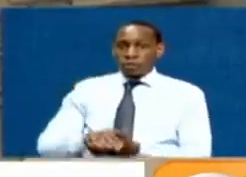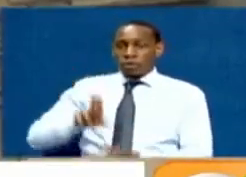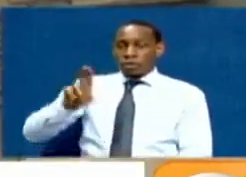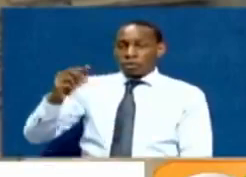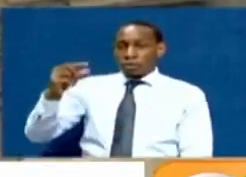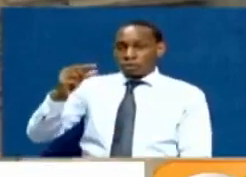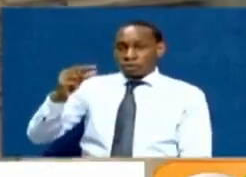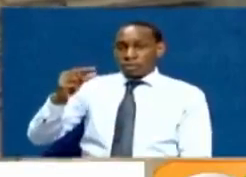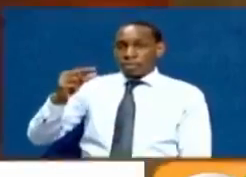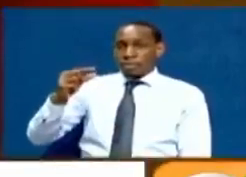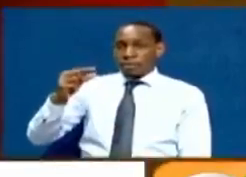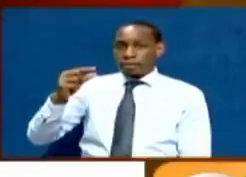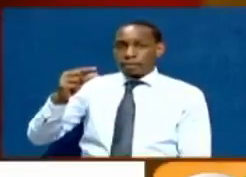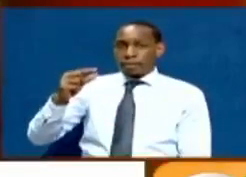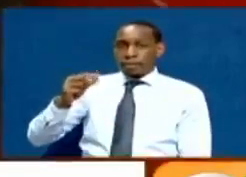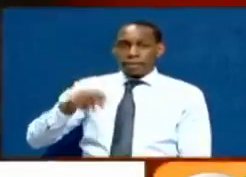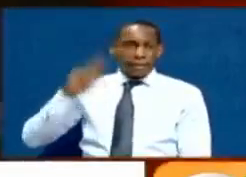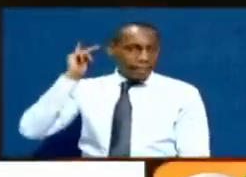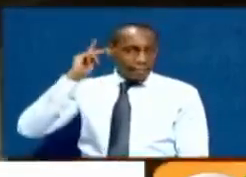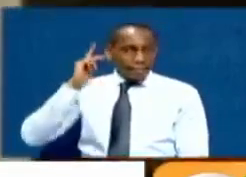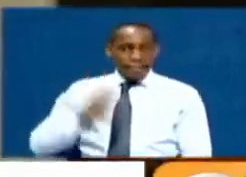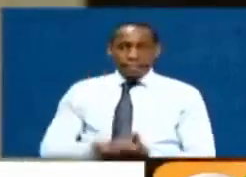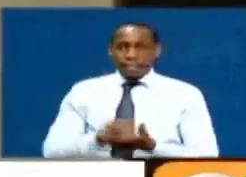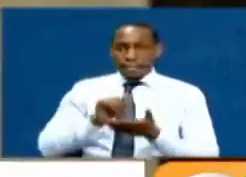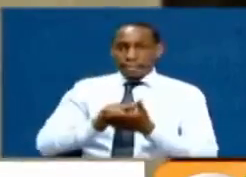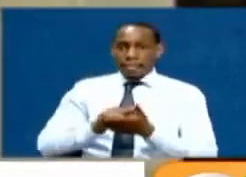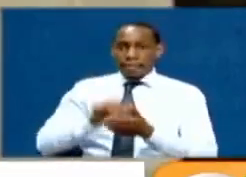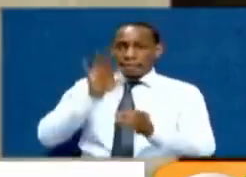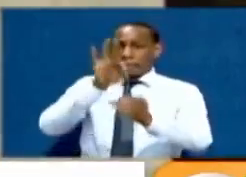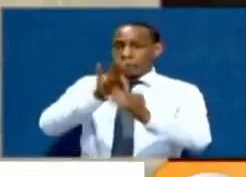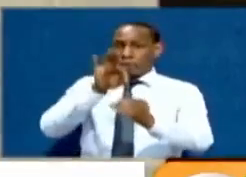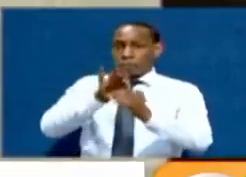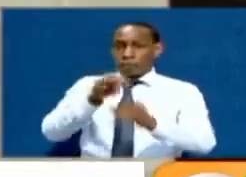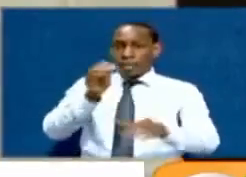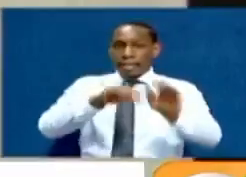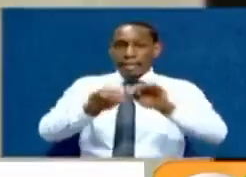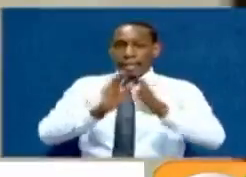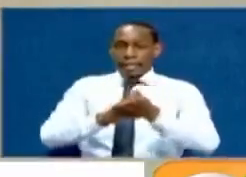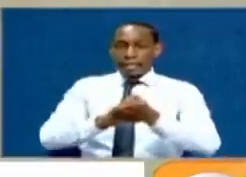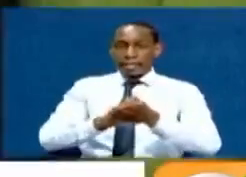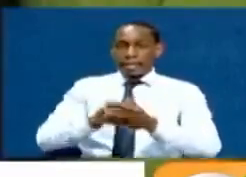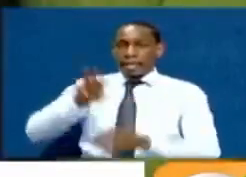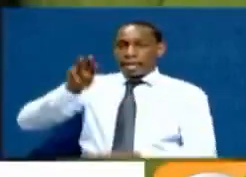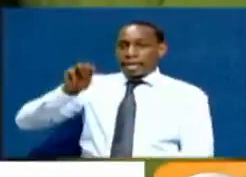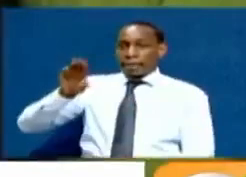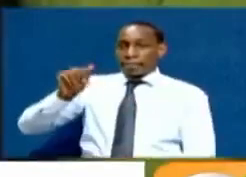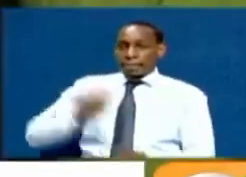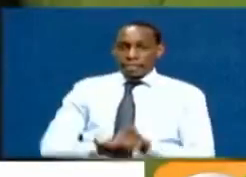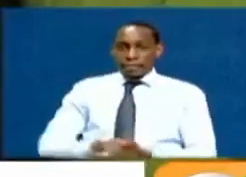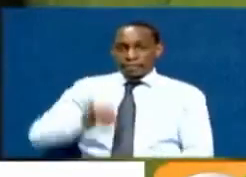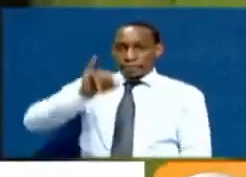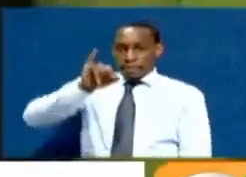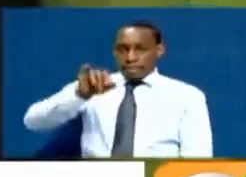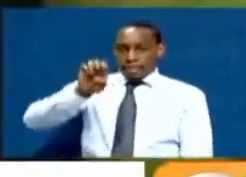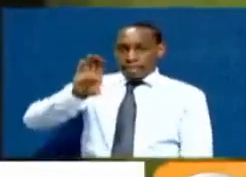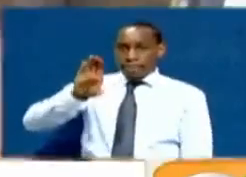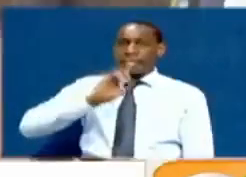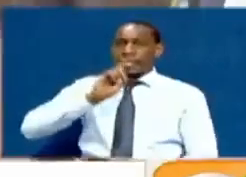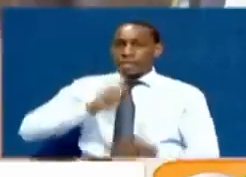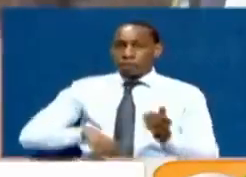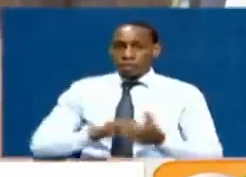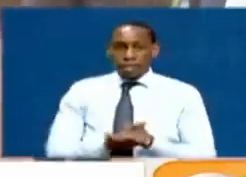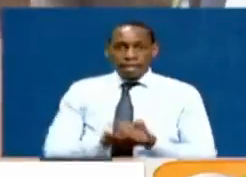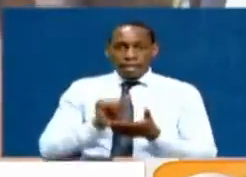Uasin Gishu, Nakuru na Kisii mtawalia kuingia debeni kuwachagua wawakilishi wadi, IEBC inasema